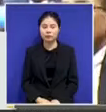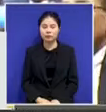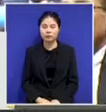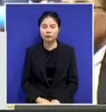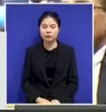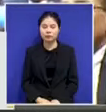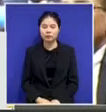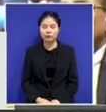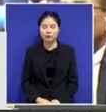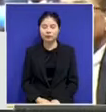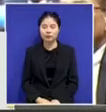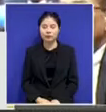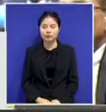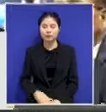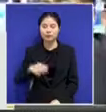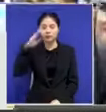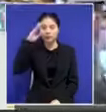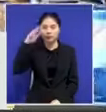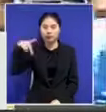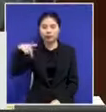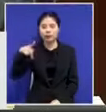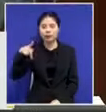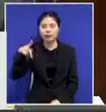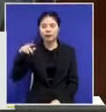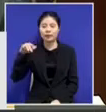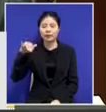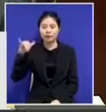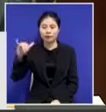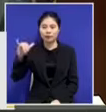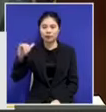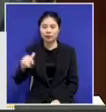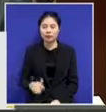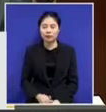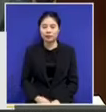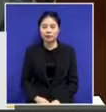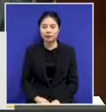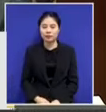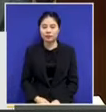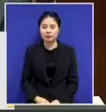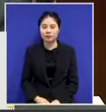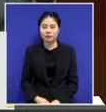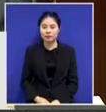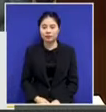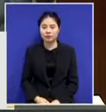พลเอกประยุทธ์จันทร์โอชาครับ 306นายประพัฒน์โพธสุธน